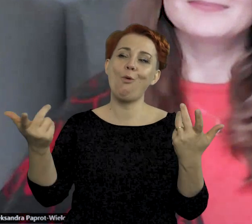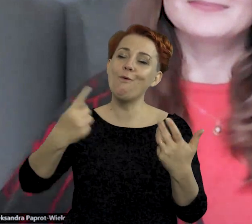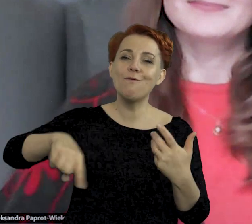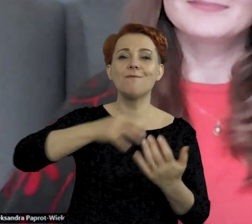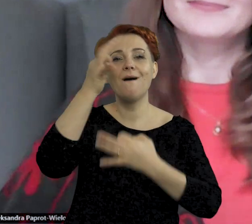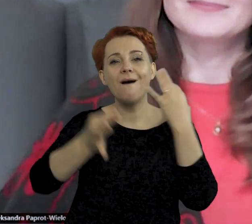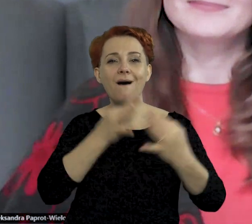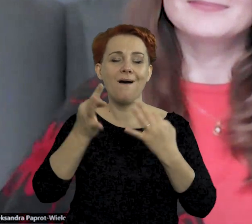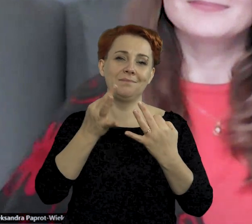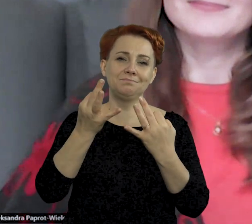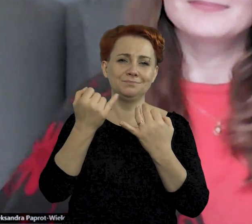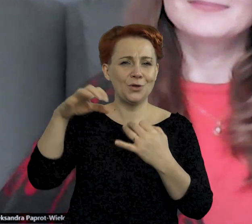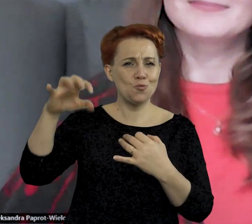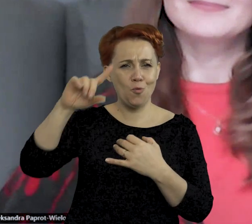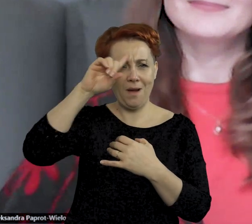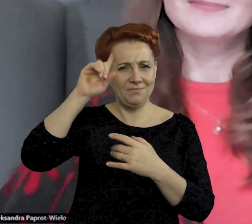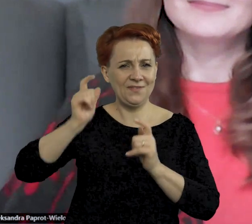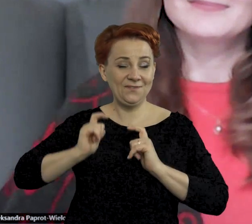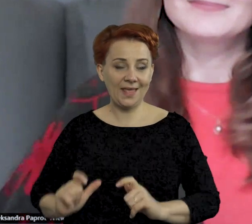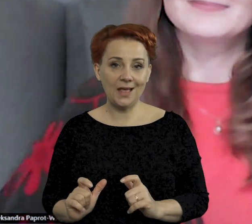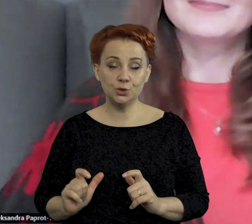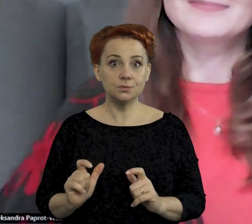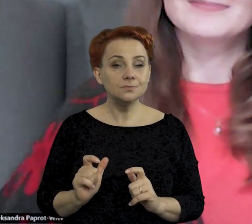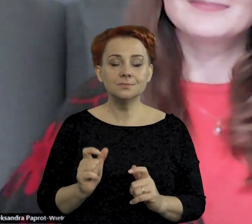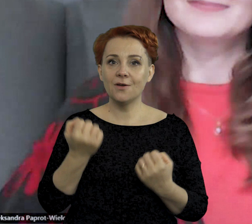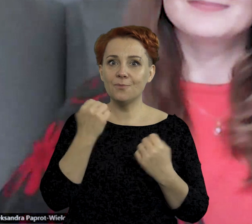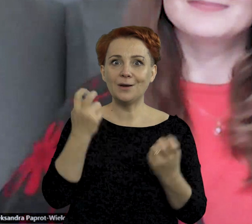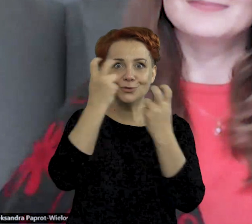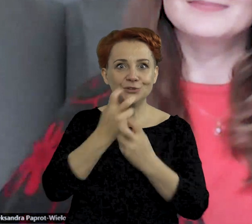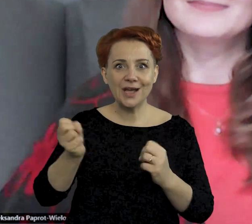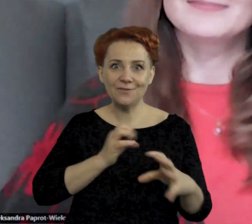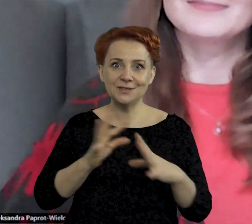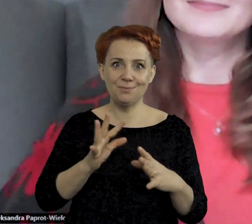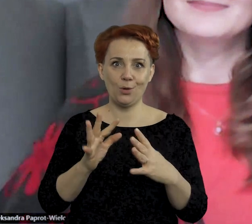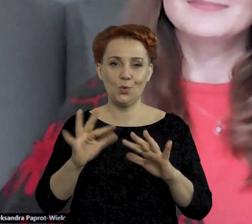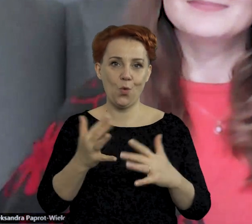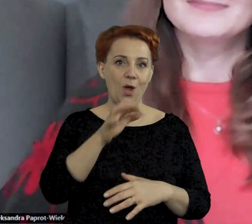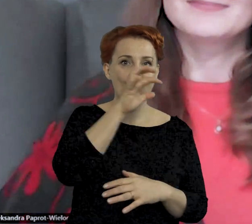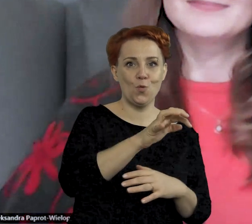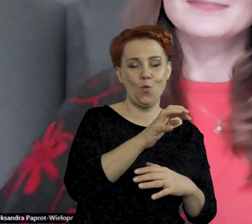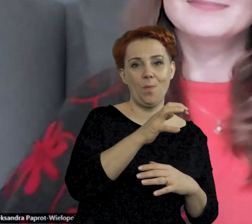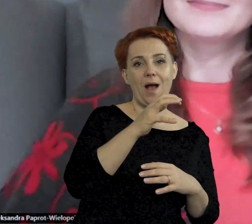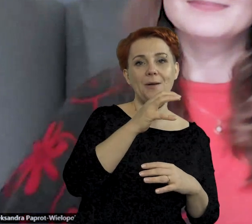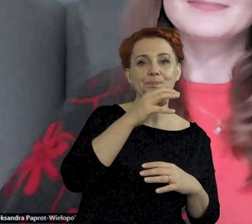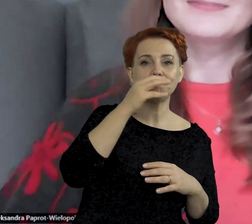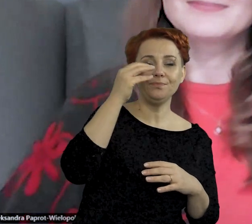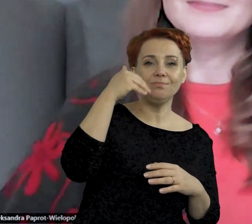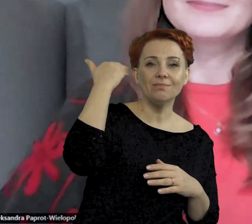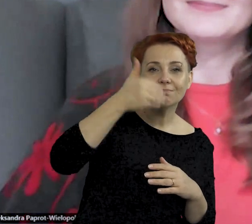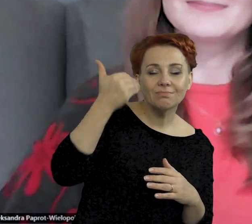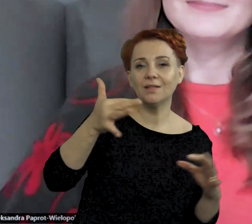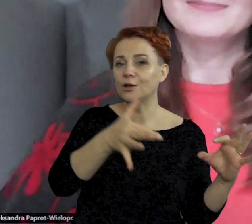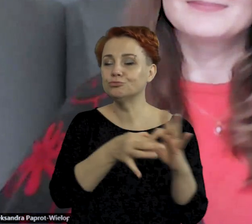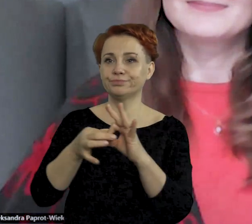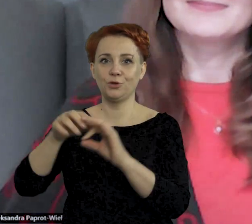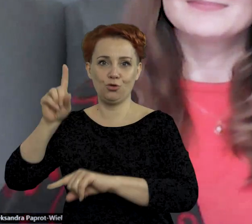ludowe. W bardzo twórczy sposób podeszli do tej materii przenikania się świata akademickiego z światem